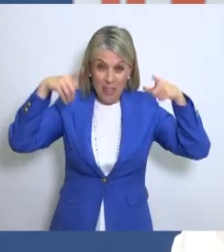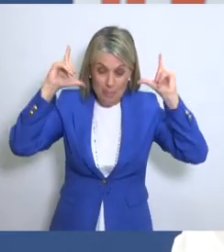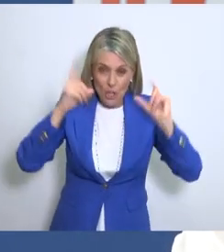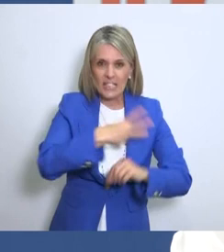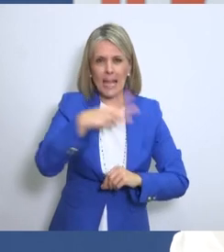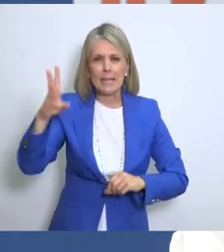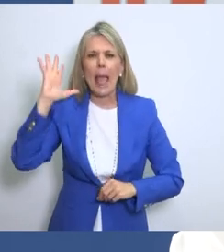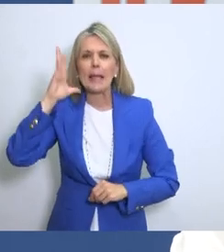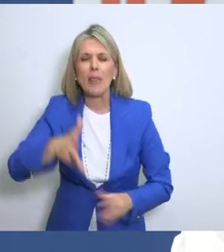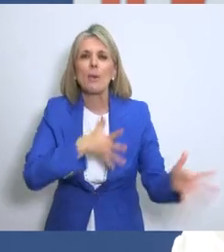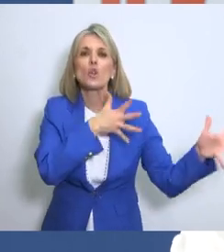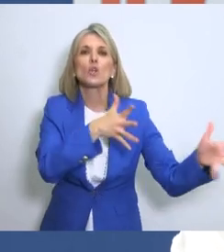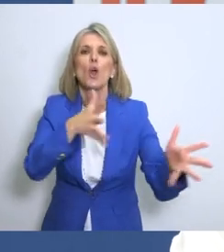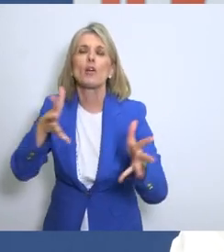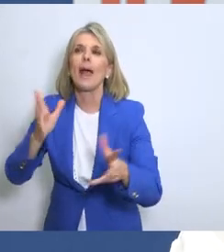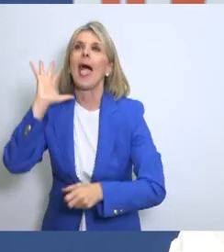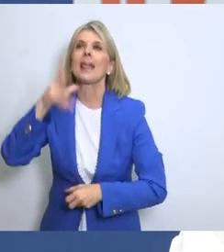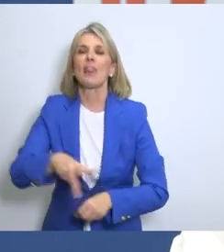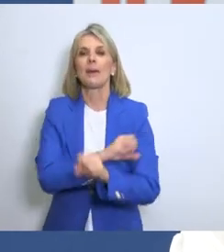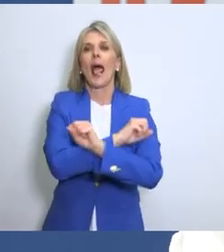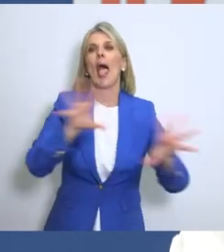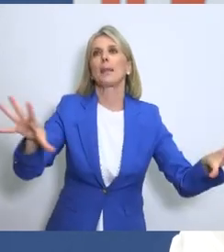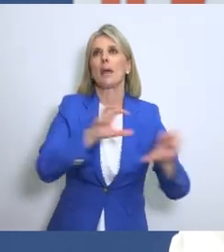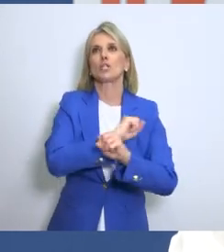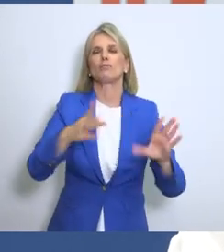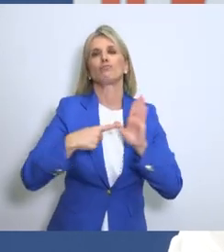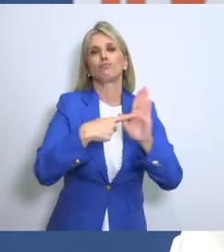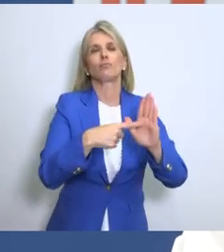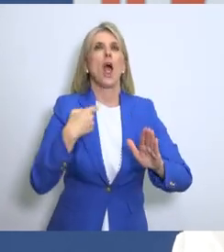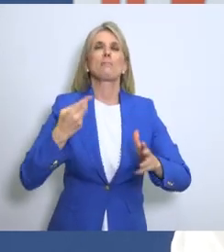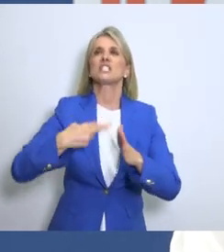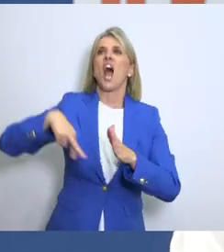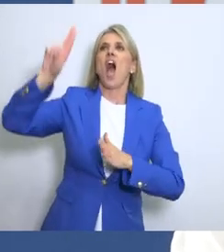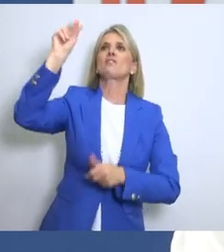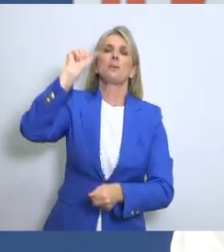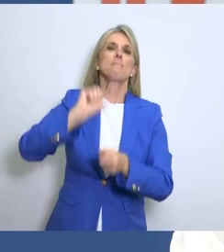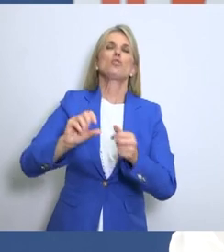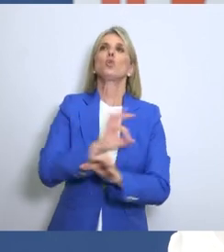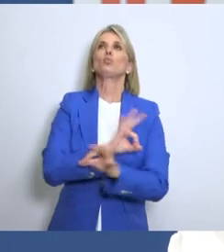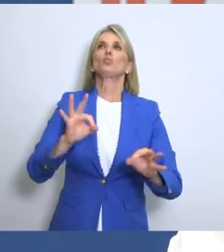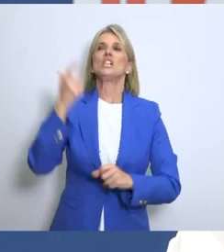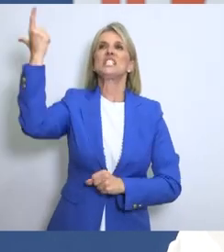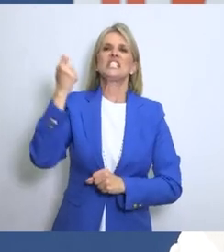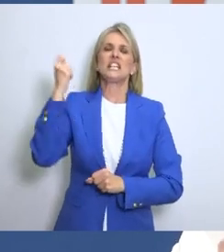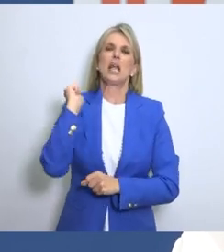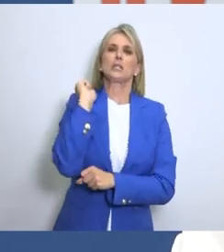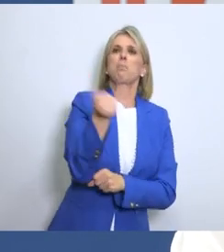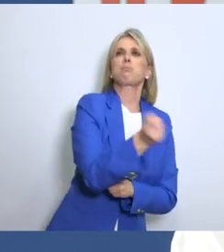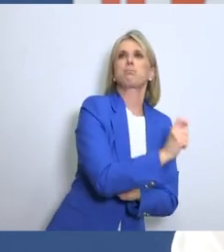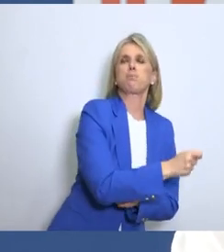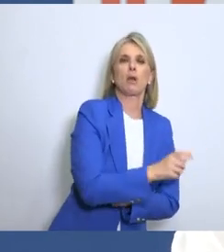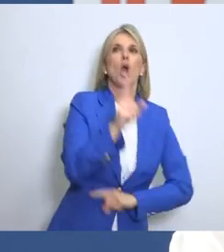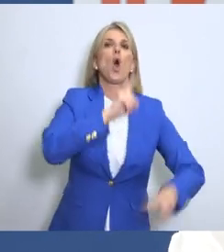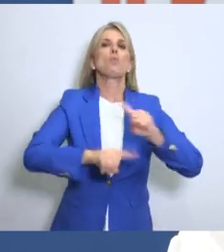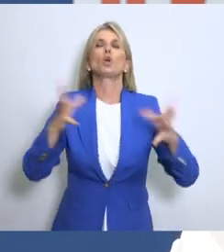διαφημίζουν καθημερινά ο καθένας τις επιτυχίες του. Ποιος αύξησε περισσότερο τους μισθούς και τις συντάξεις, ποιος μας έβγαλε από